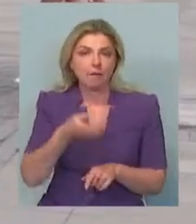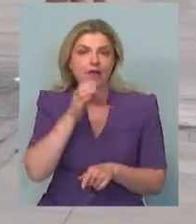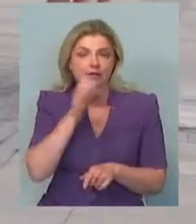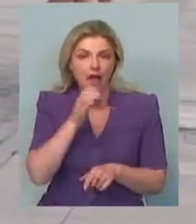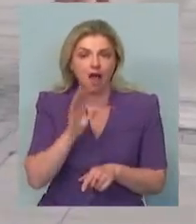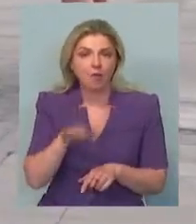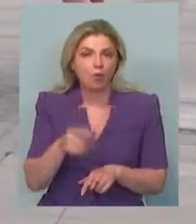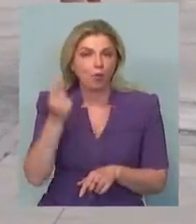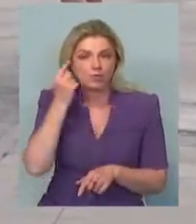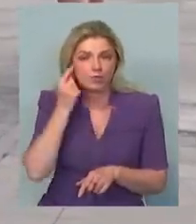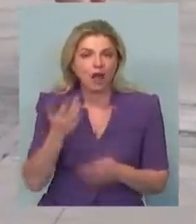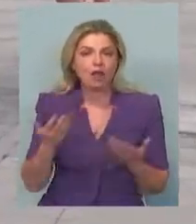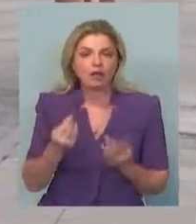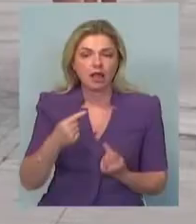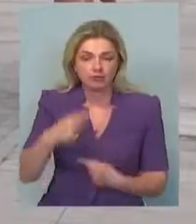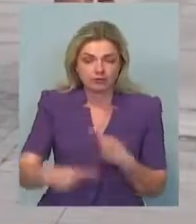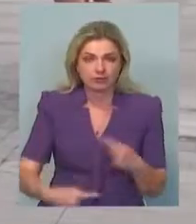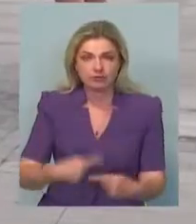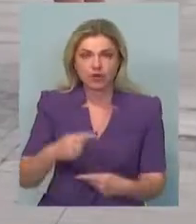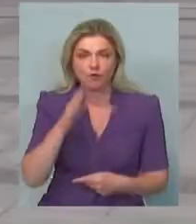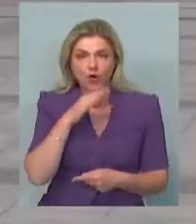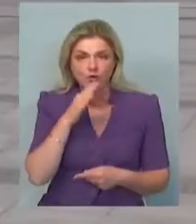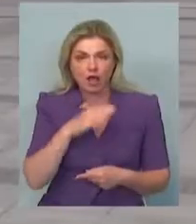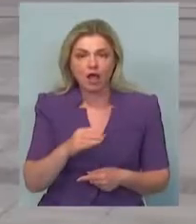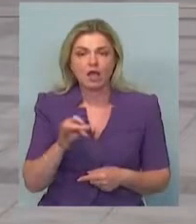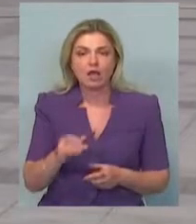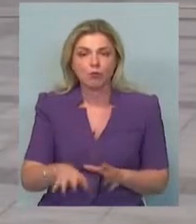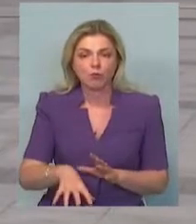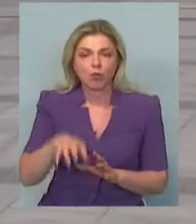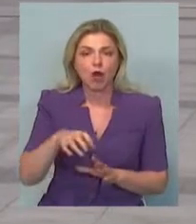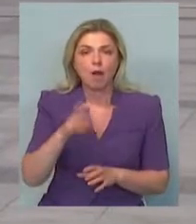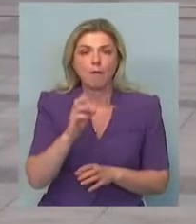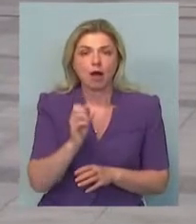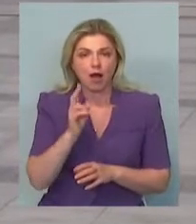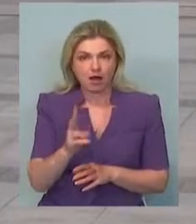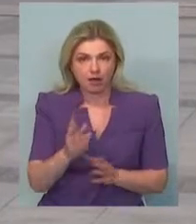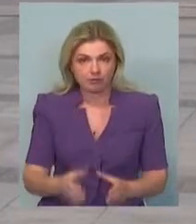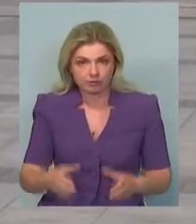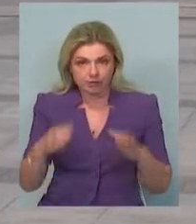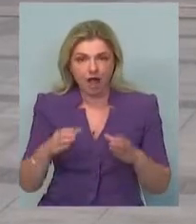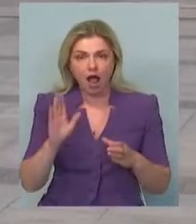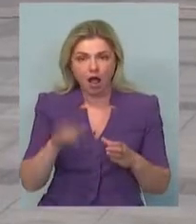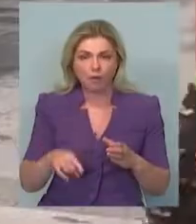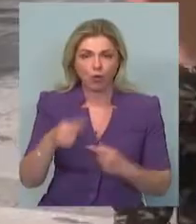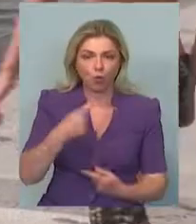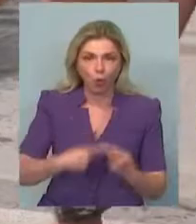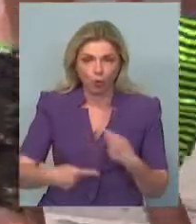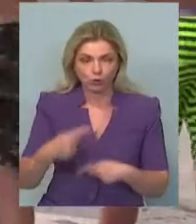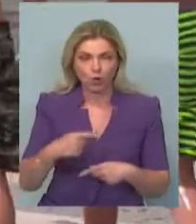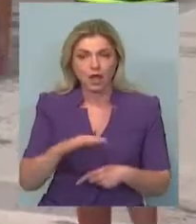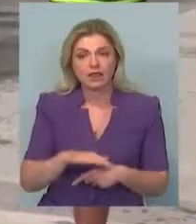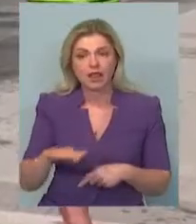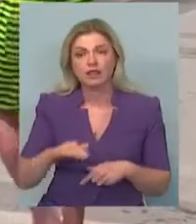яким чином йде циркуляція фонтанів. Вода набирається в баки, а потім з цих баків вона йде по колу. Діти